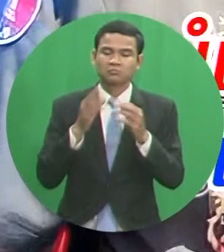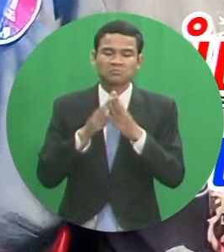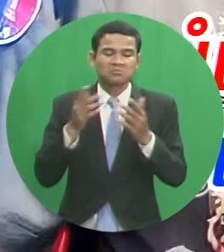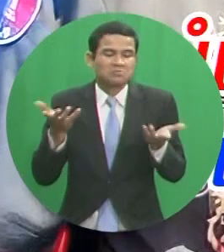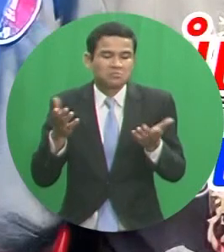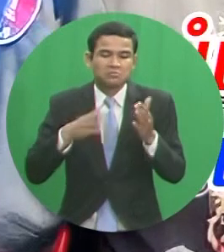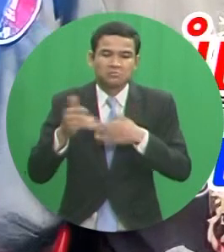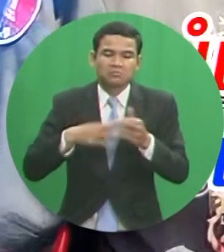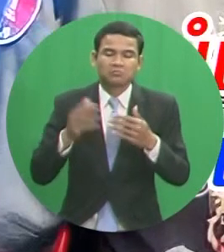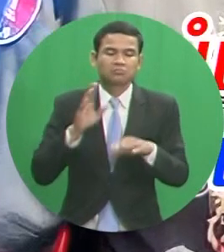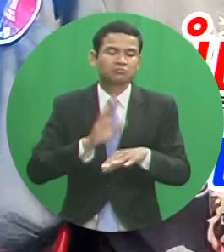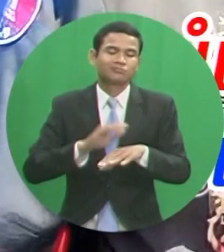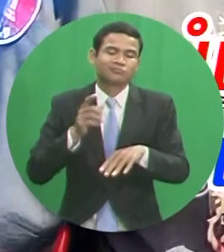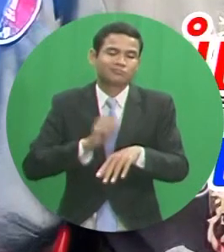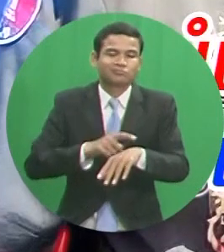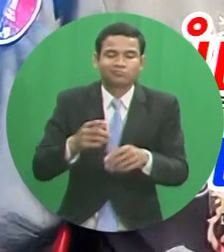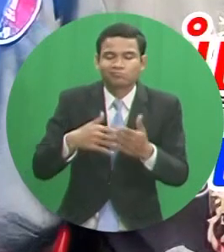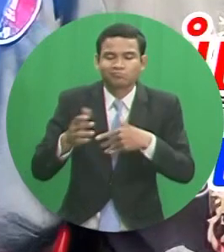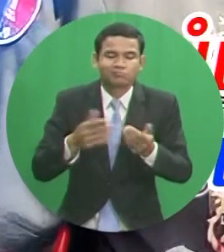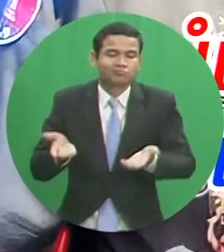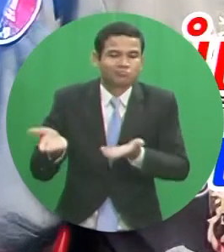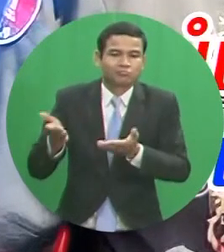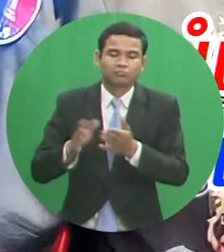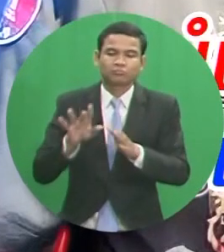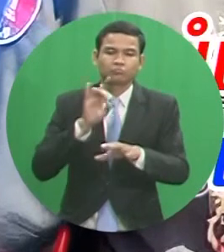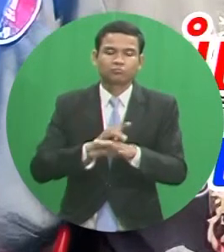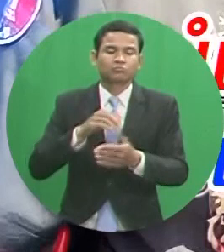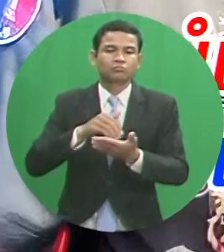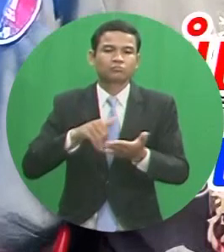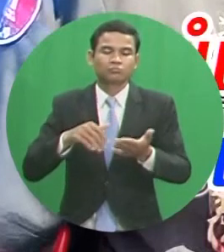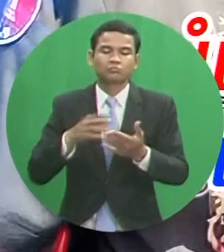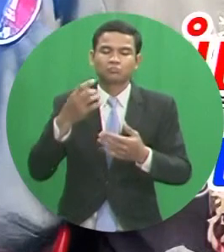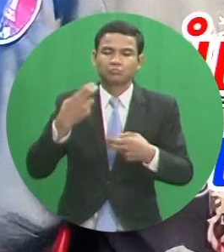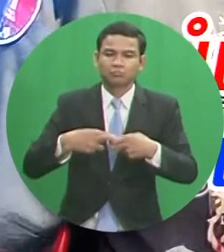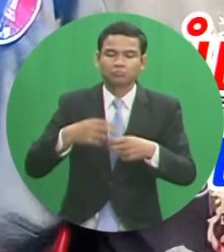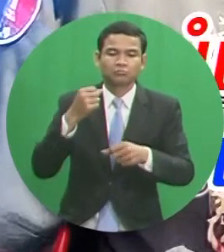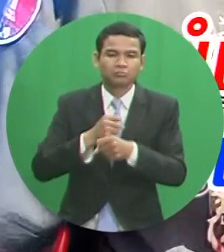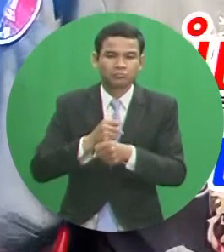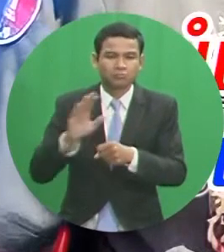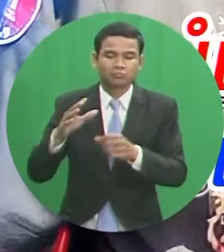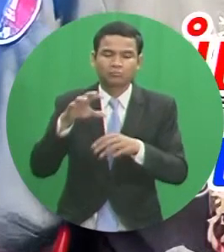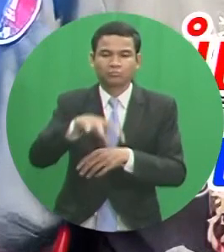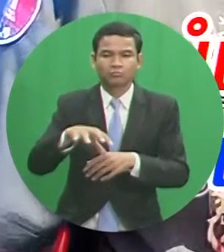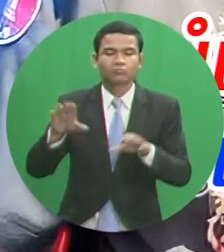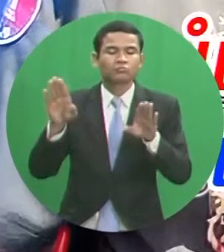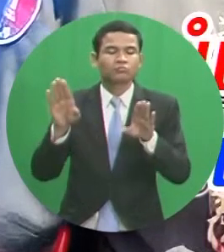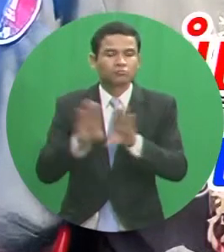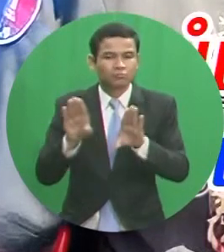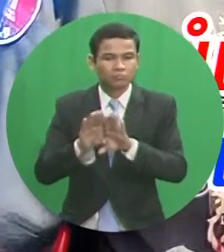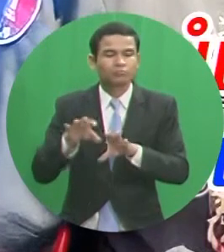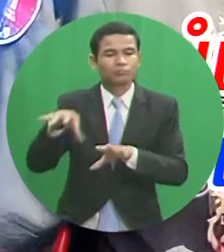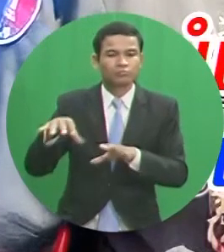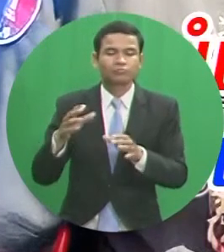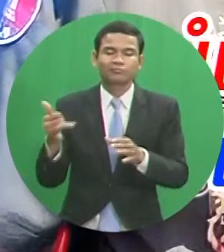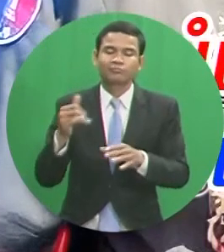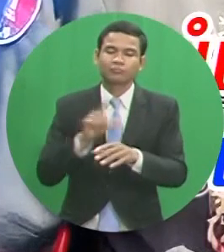ពេលវេលានោះទេការខាតបង់ពេលវេលារបស់អ្នកធ្វើការនៅតំបន់ដែលត្រូវបិទឬ